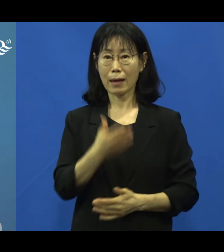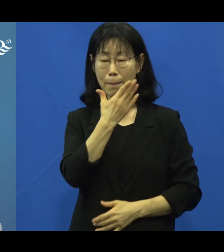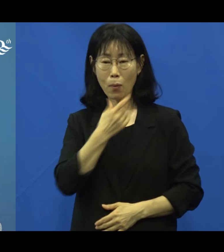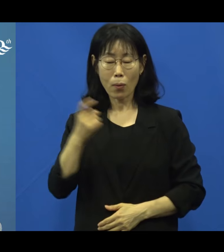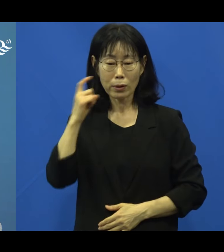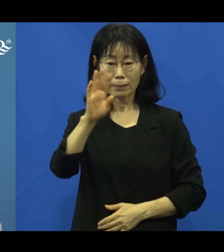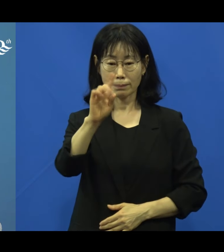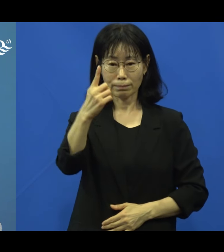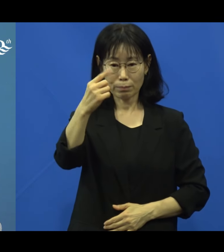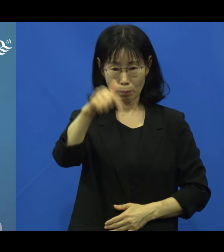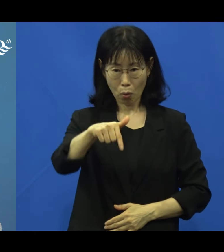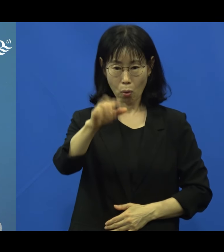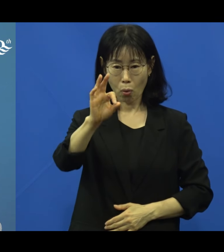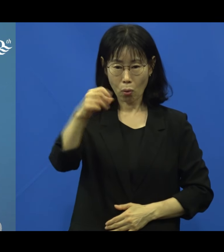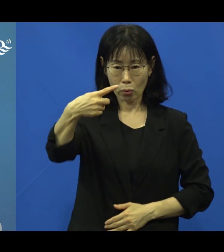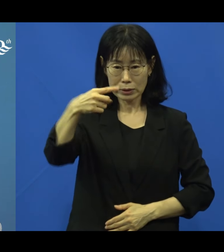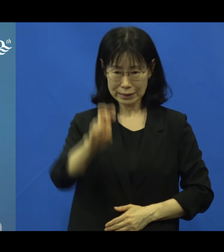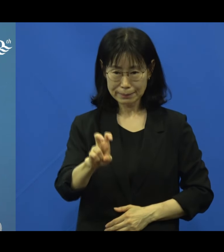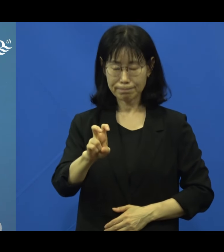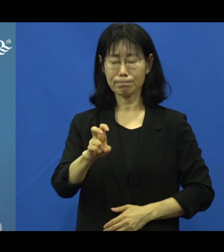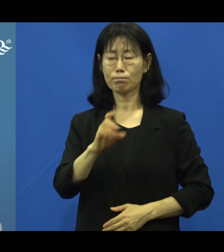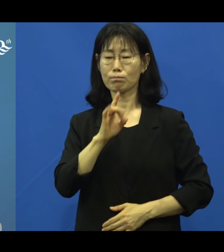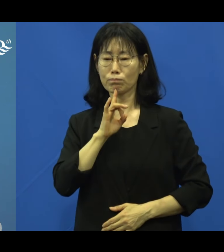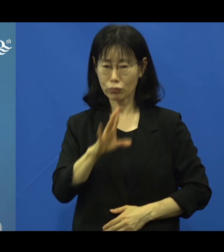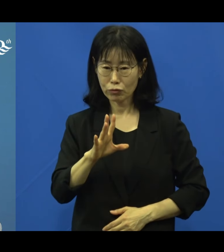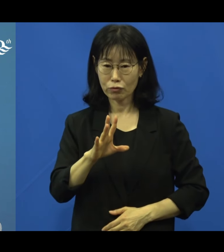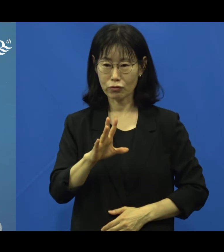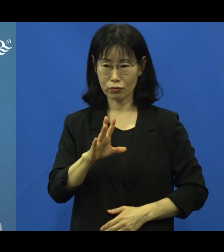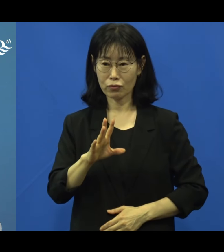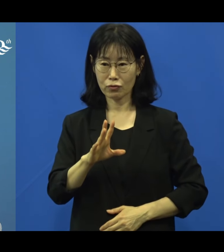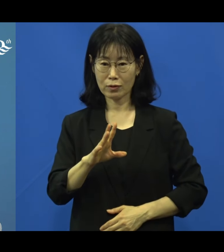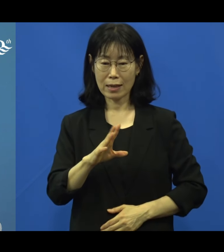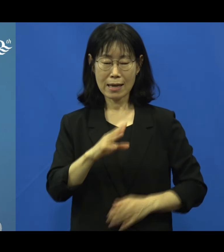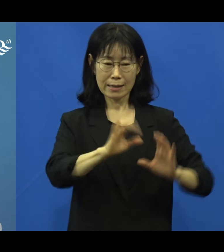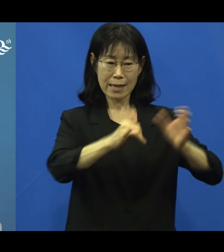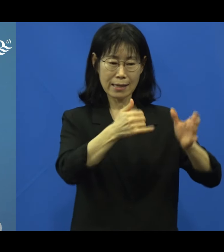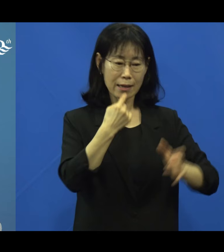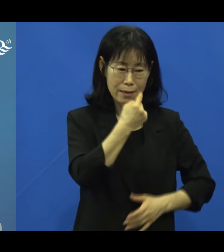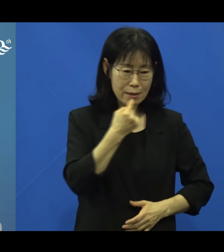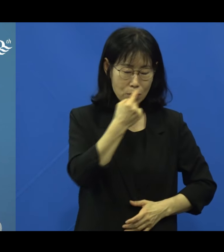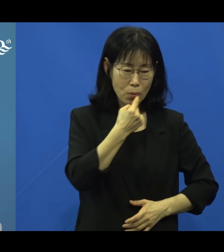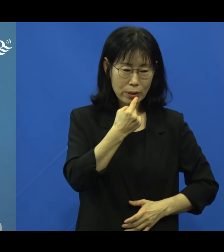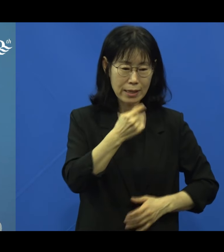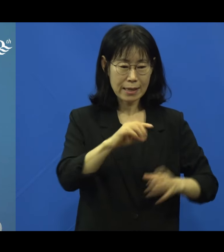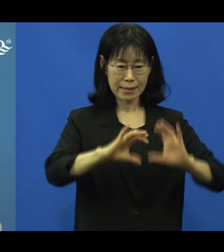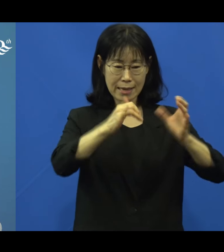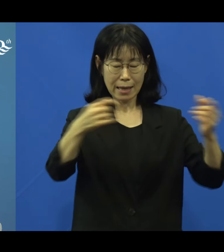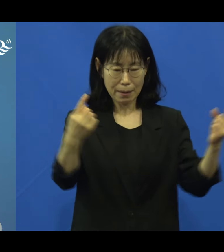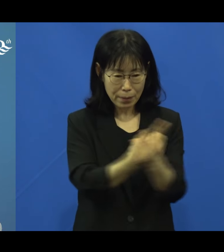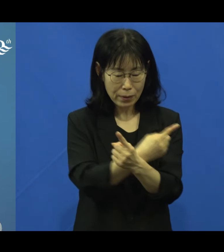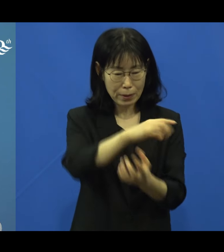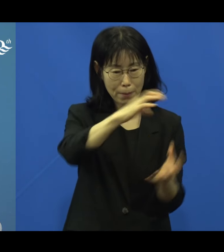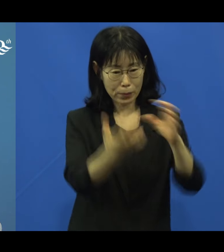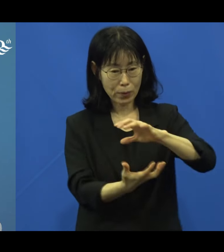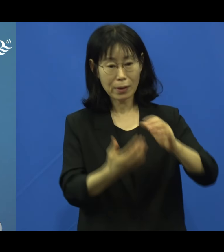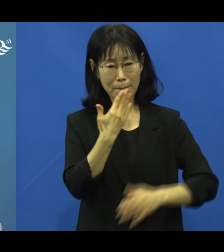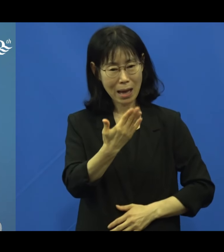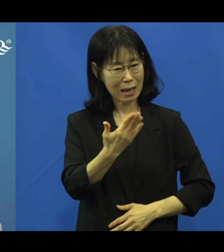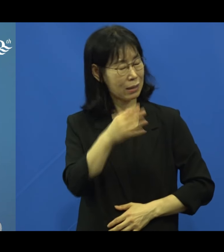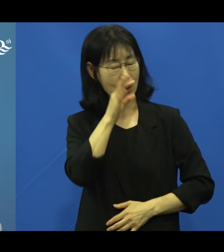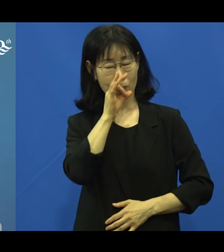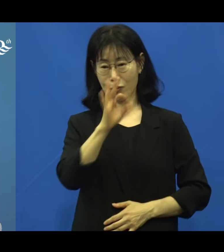복음밖에 없어요. 이데올로기가 세상을 바꾸지 않아요. 실패했어요. 이데올로기는 다 실패해요.